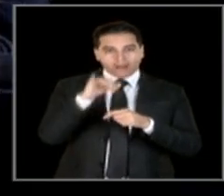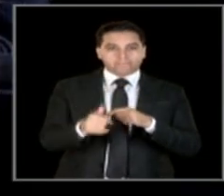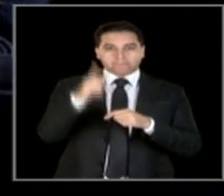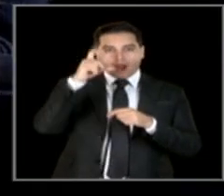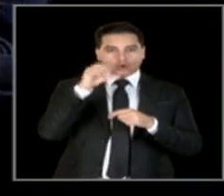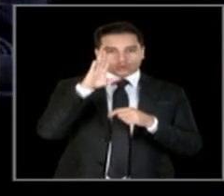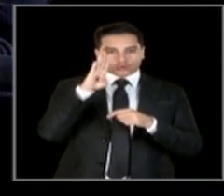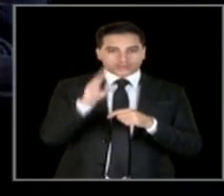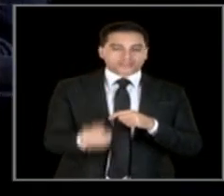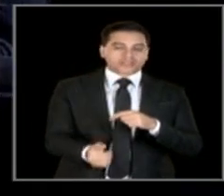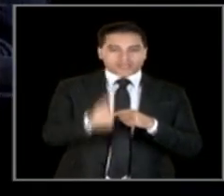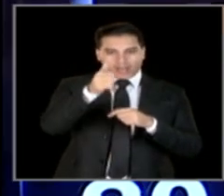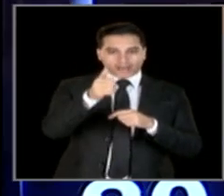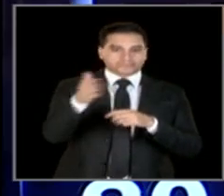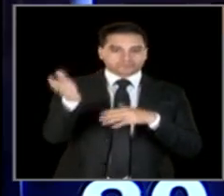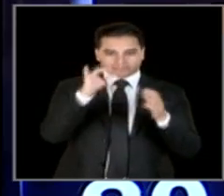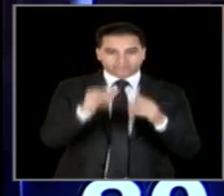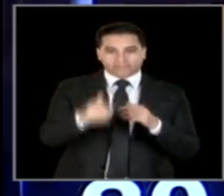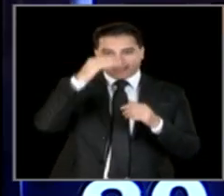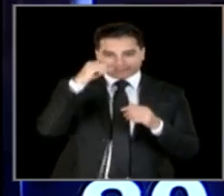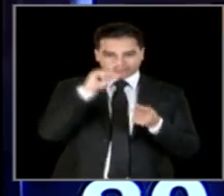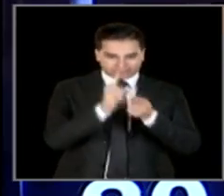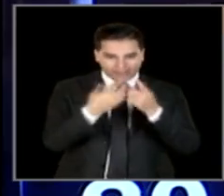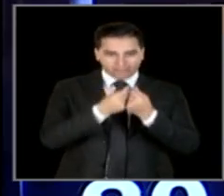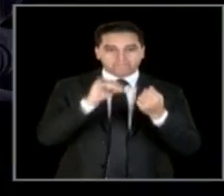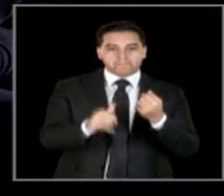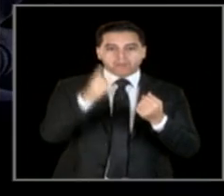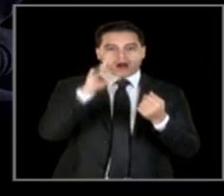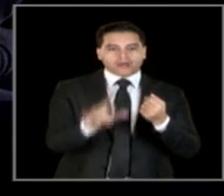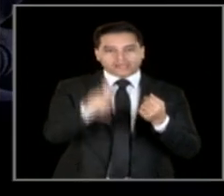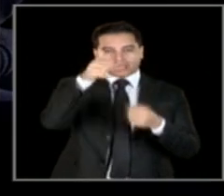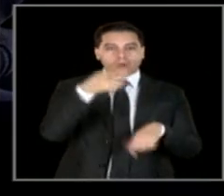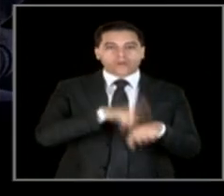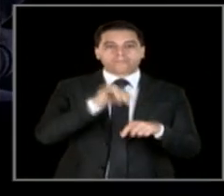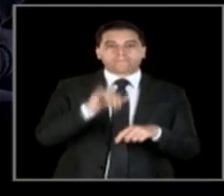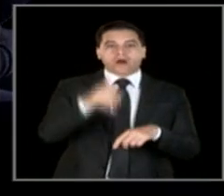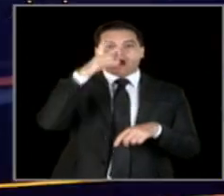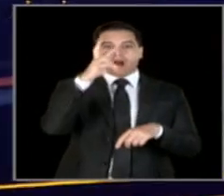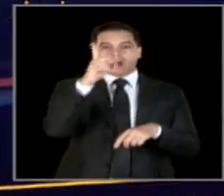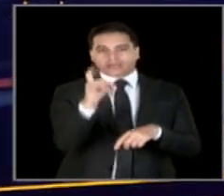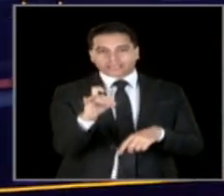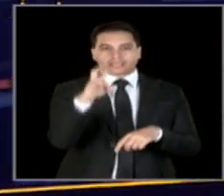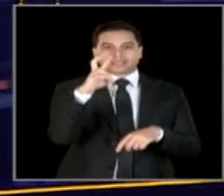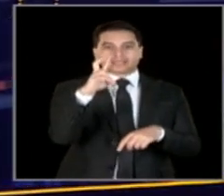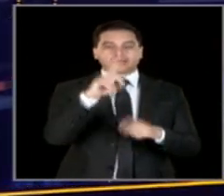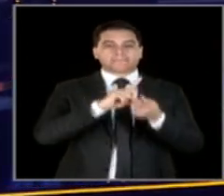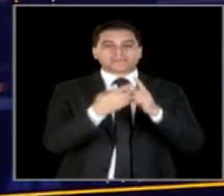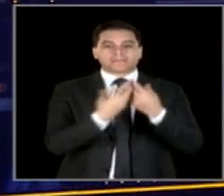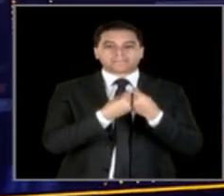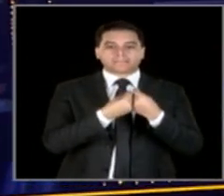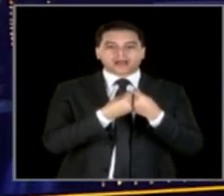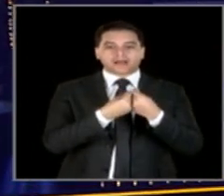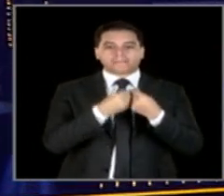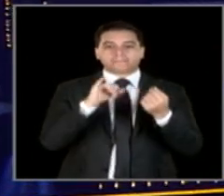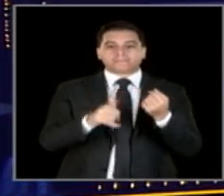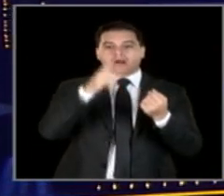ماجد، وماريز جون نزلت مكان مارتينا ماجد. ماريز، ازيك يا ماريز؟